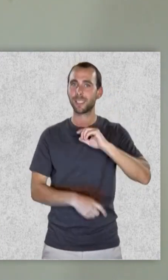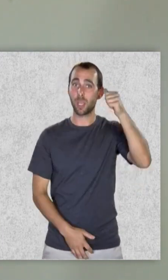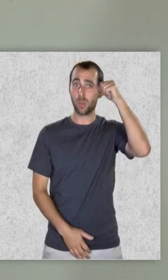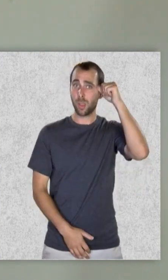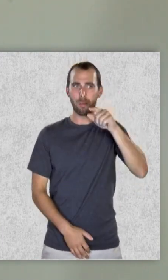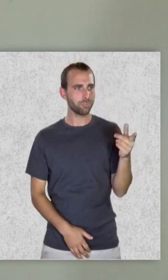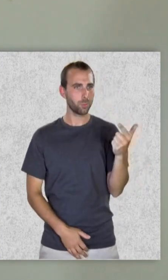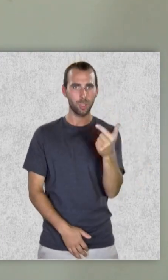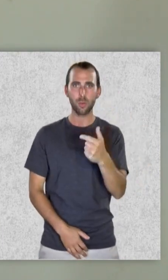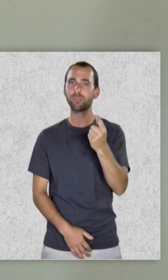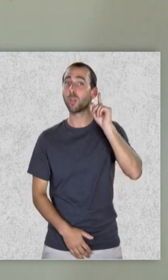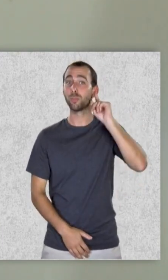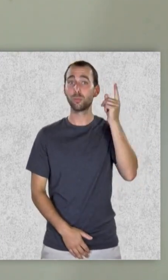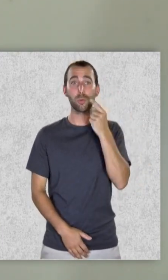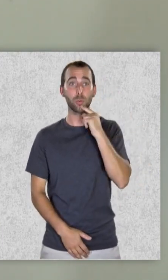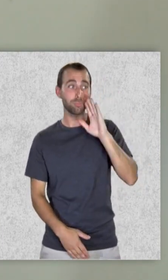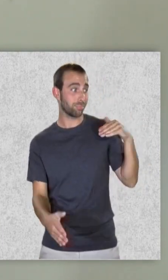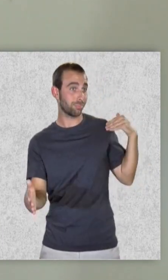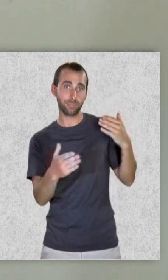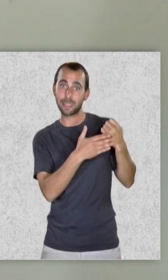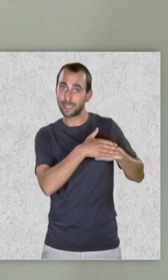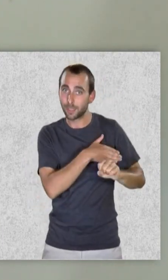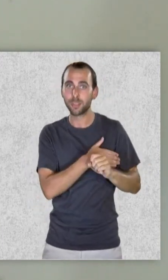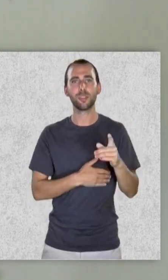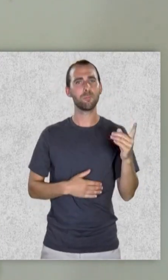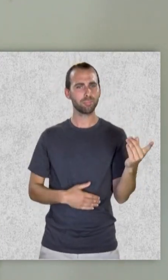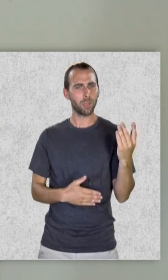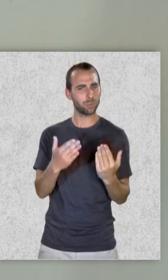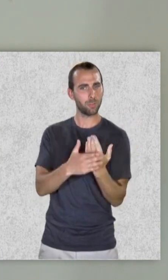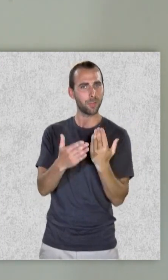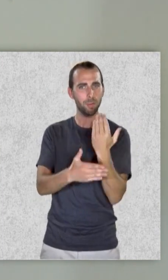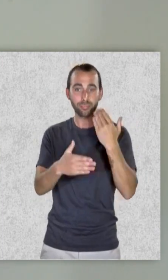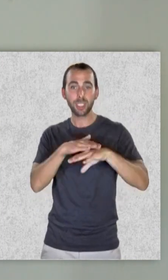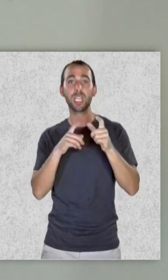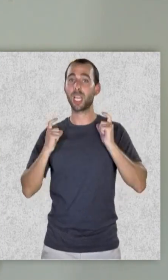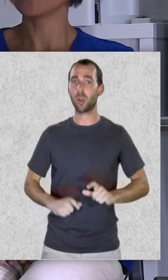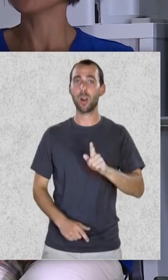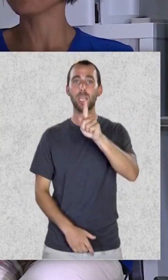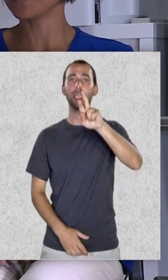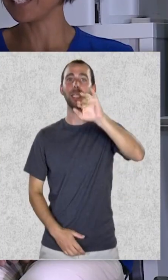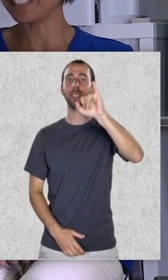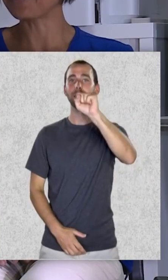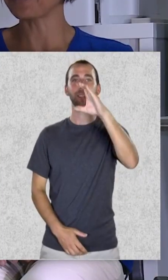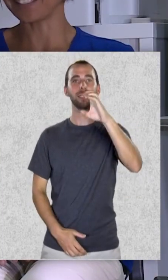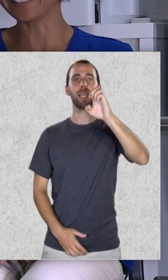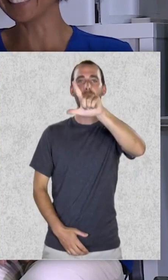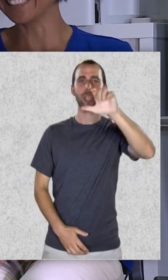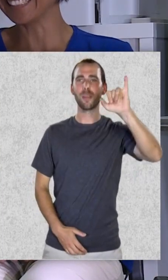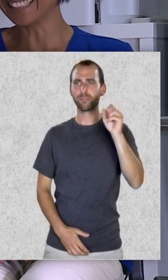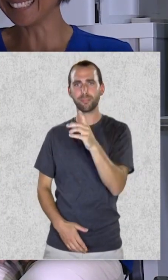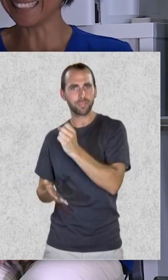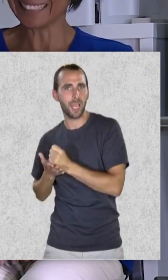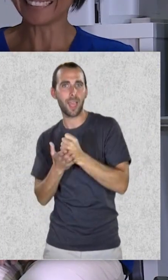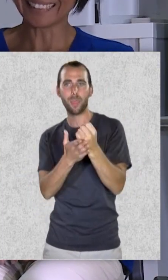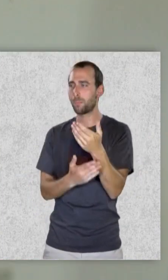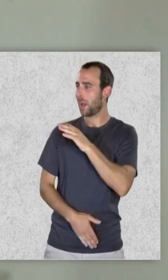matin, elles étaient aidées par une codeuse et une aide à la communication et à la compréhension. LSF, voilà, une